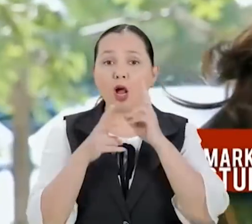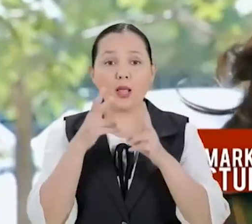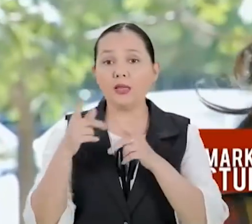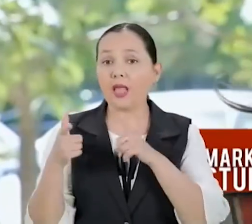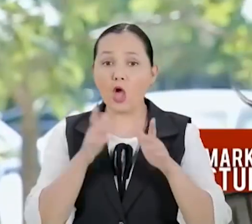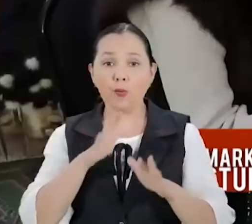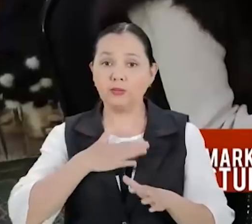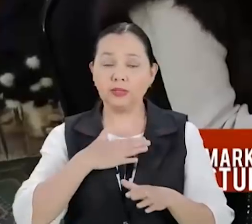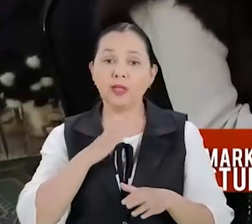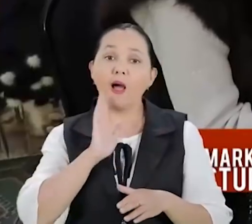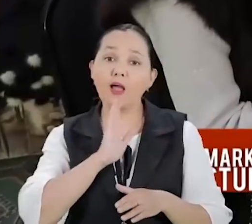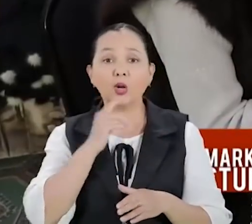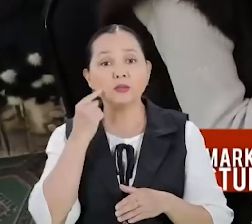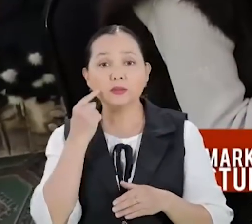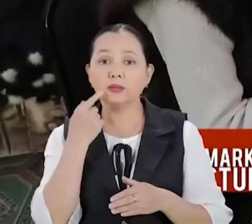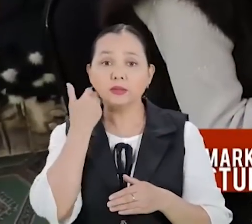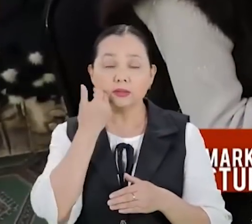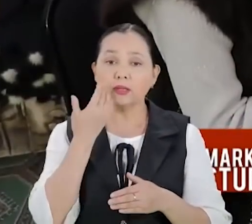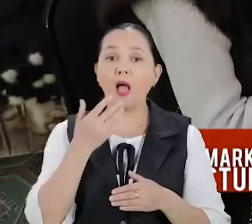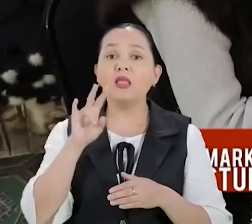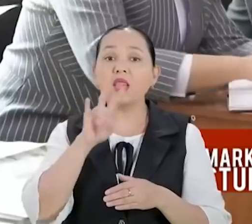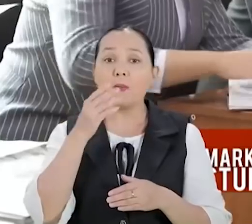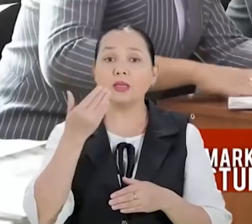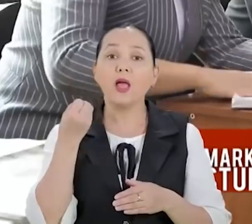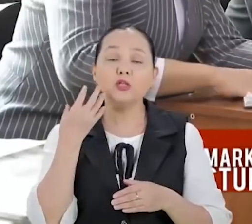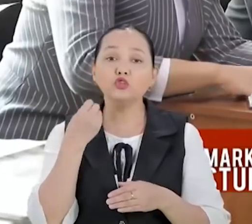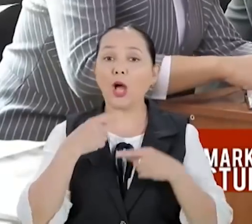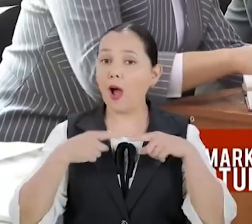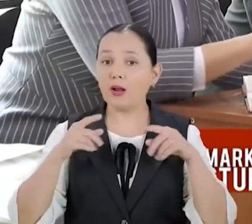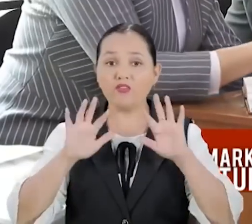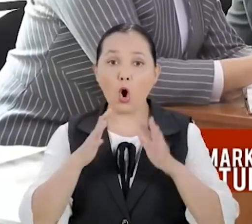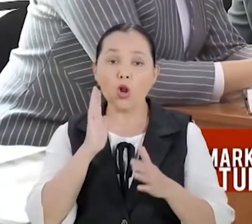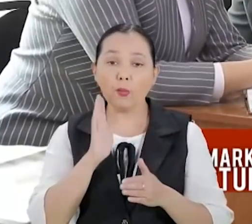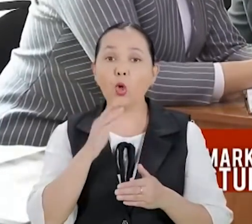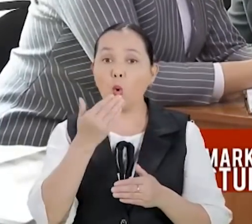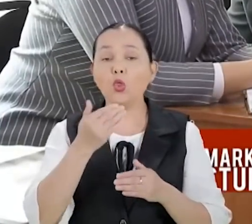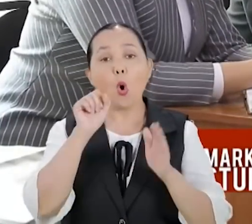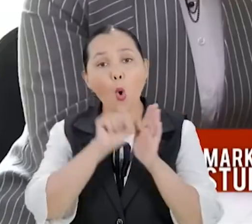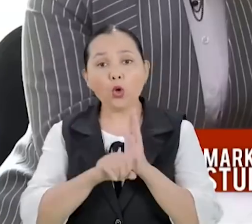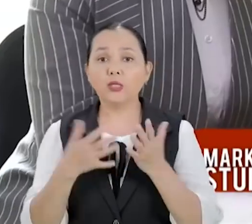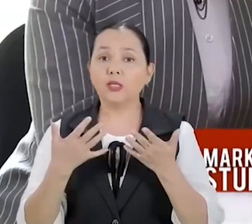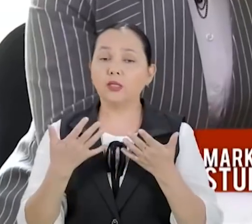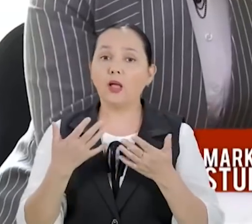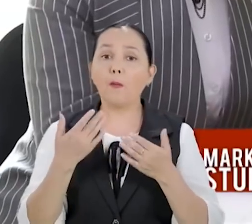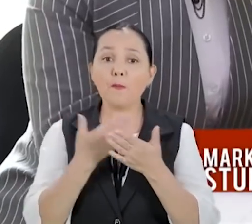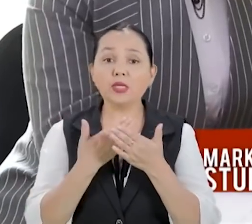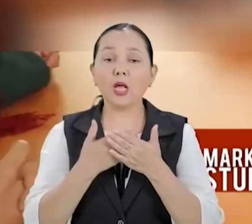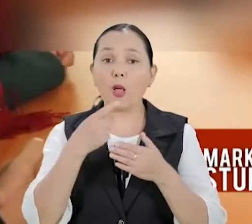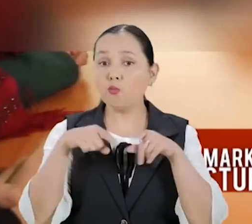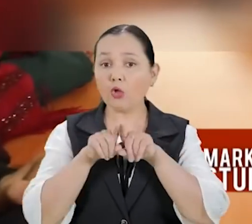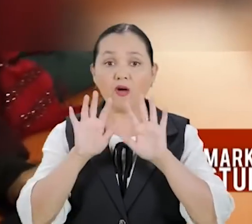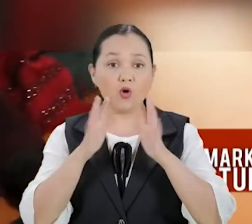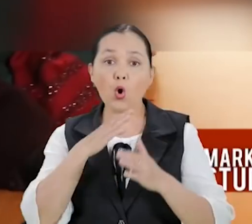tayyor emas biz ayollarimizda. Bunaqa holatlar ko'p bo'lyapti. Namangandagi, Andijondagi har xil voqealar bo'ladi-ku, uni o'ldirdi, buni. Masalan,